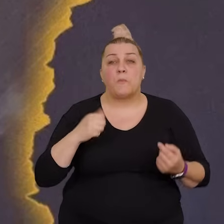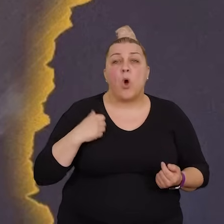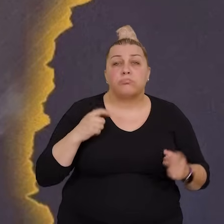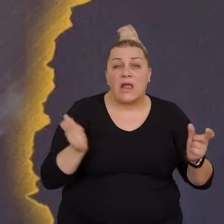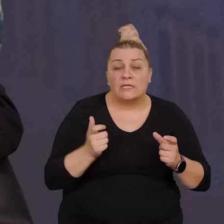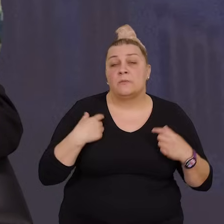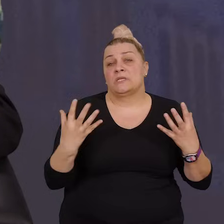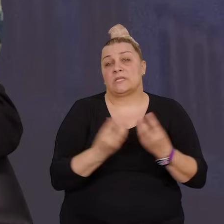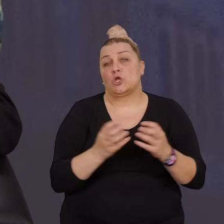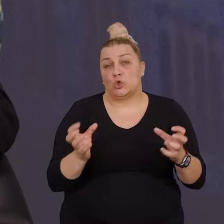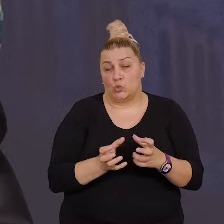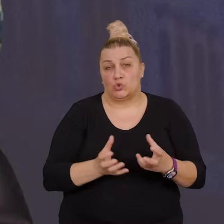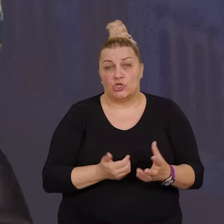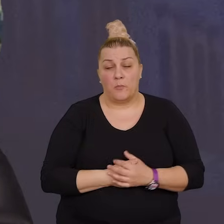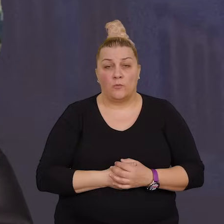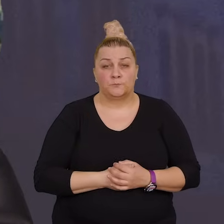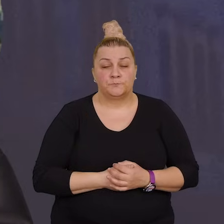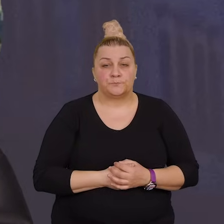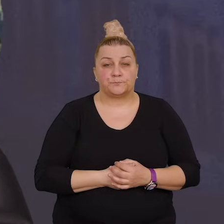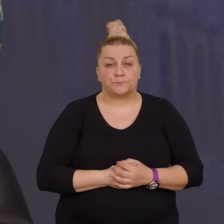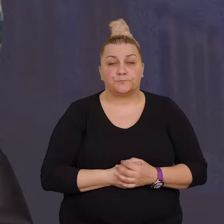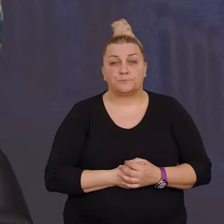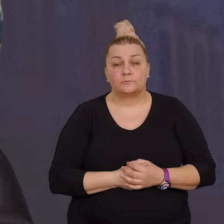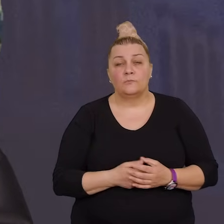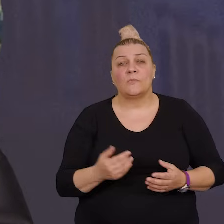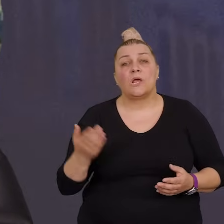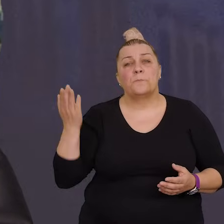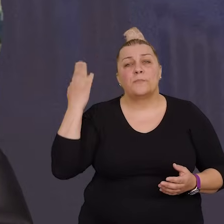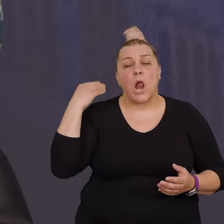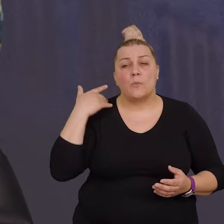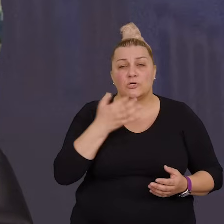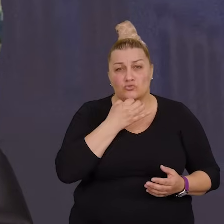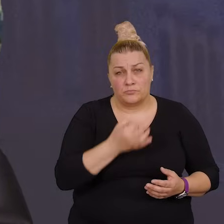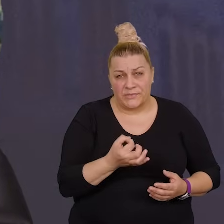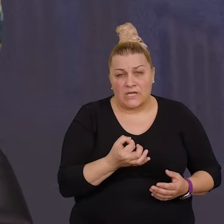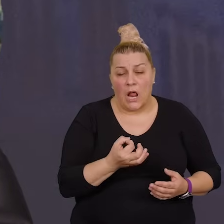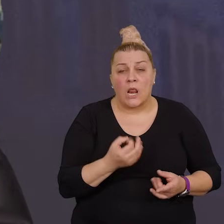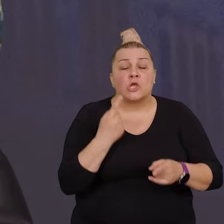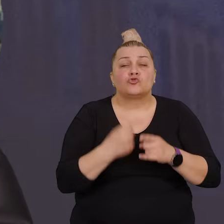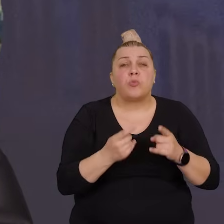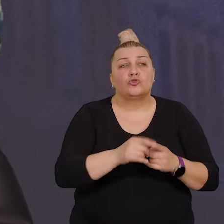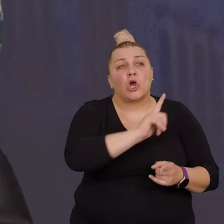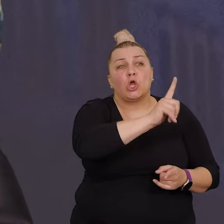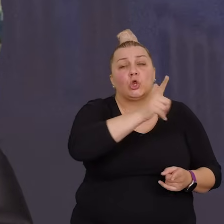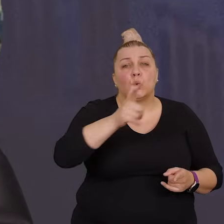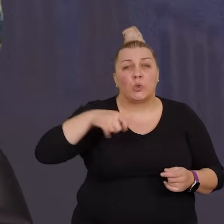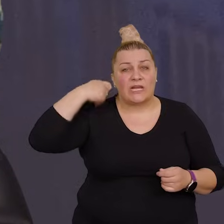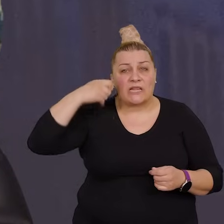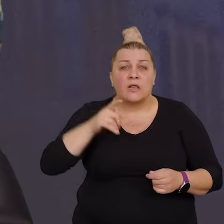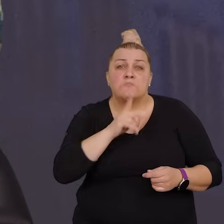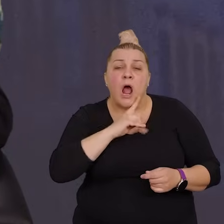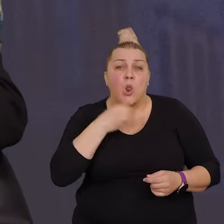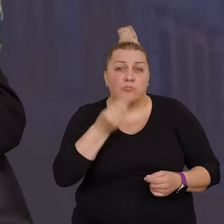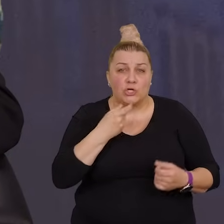Znate. Bilo je pitanje malo prije, zašto mnogi redatelji malo pričaju na hrvatsku tematiku, a evo sad